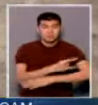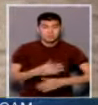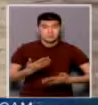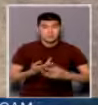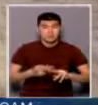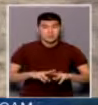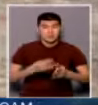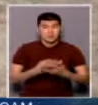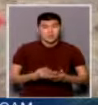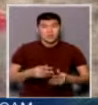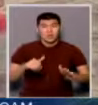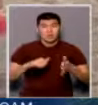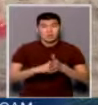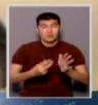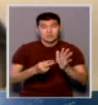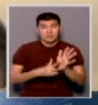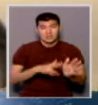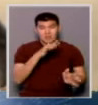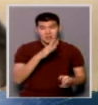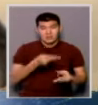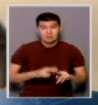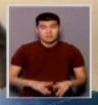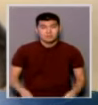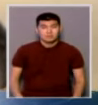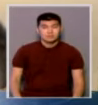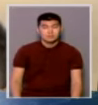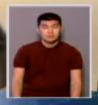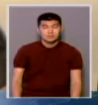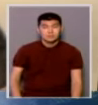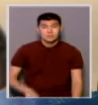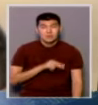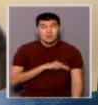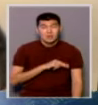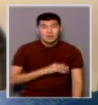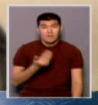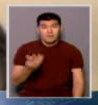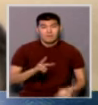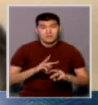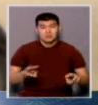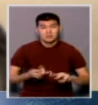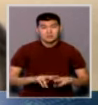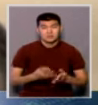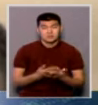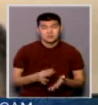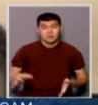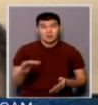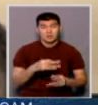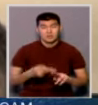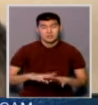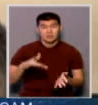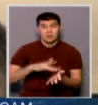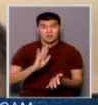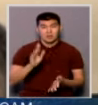инвалидностью продлевается до 18 лет. Как сотрудники ваших министерств, находясь в областных центрах,